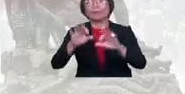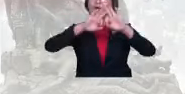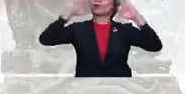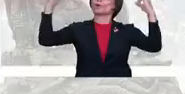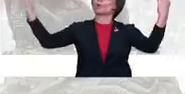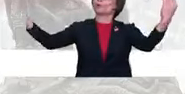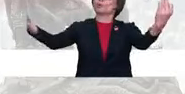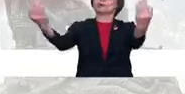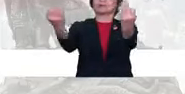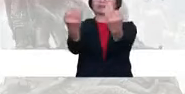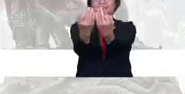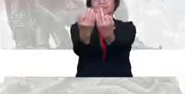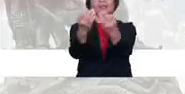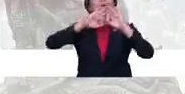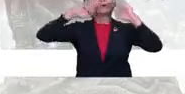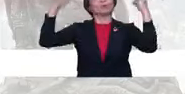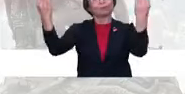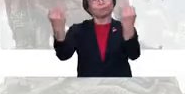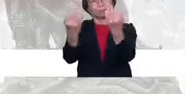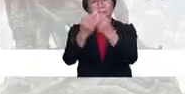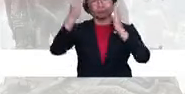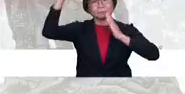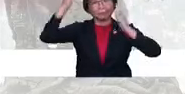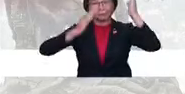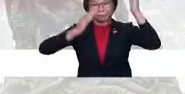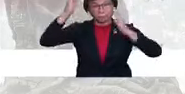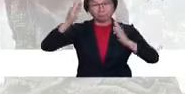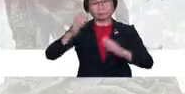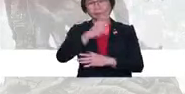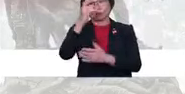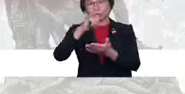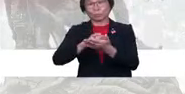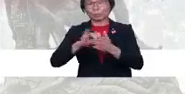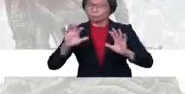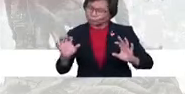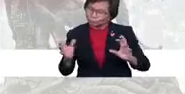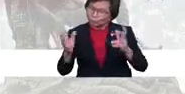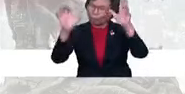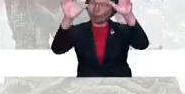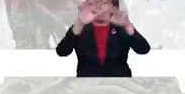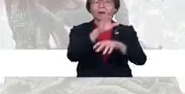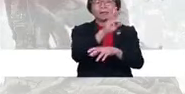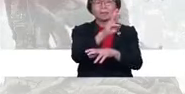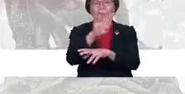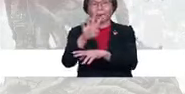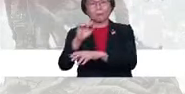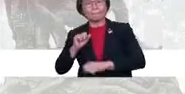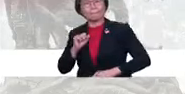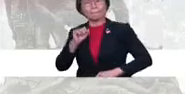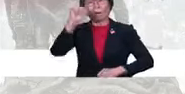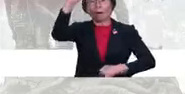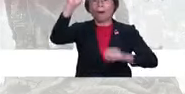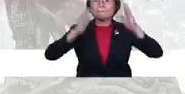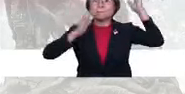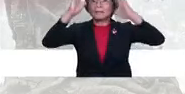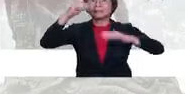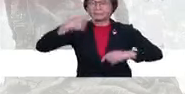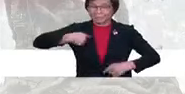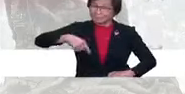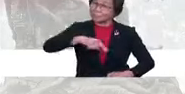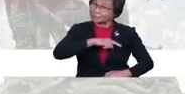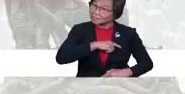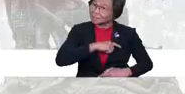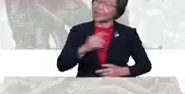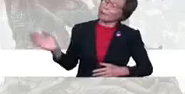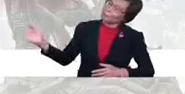kuroge Malaysia Hai Justru pada sambutan ke-64 kemerdekaan tanah air kita